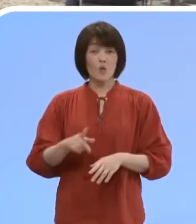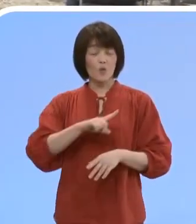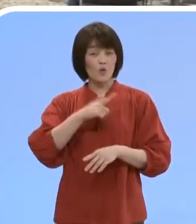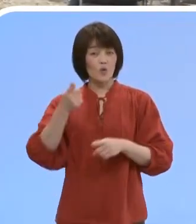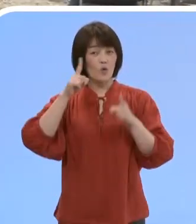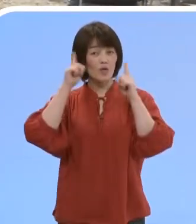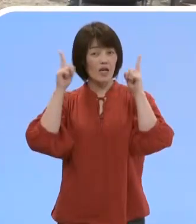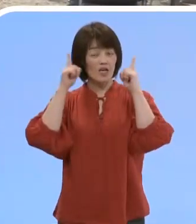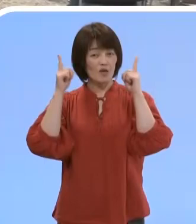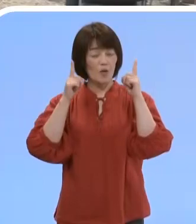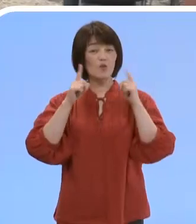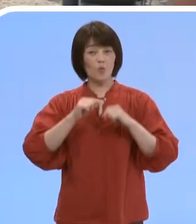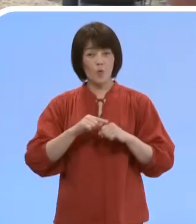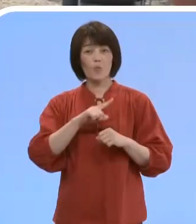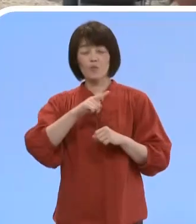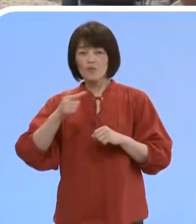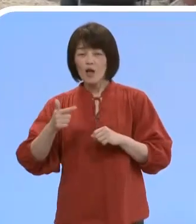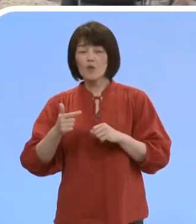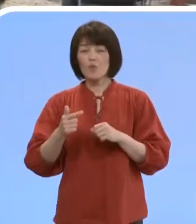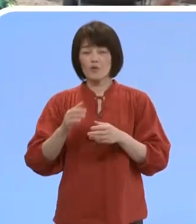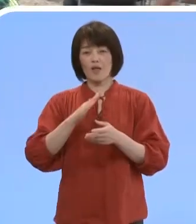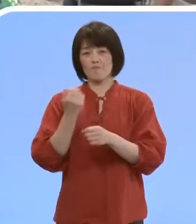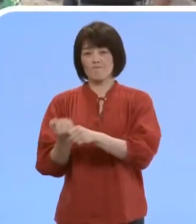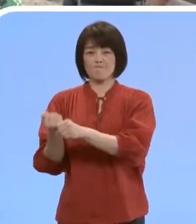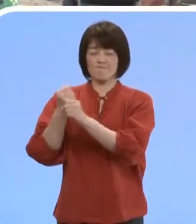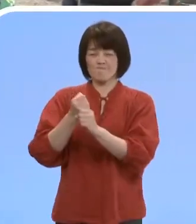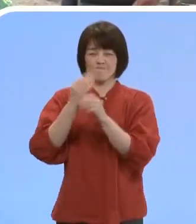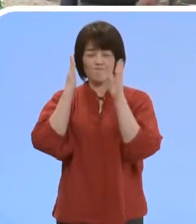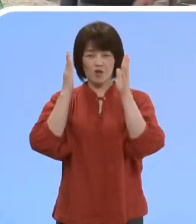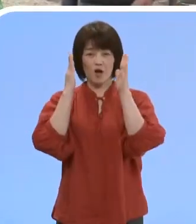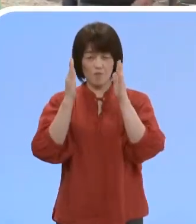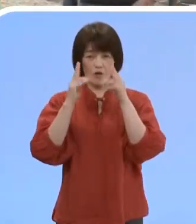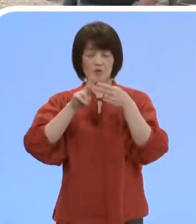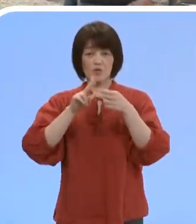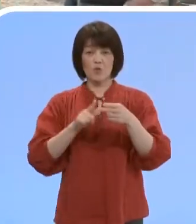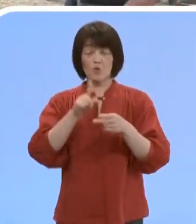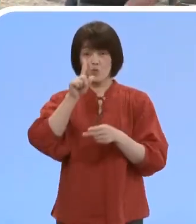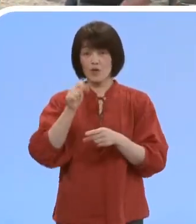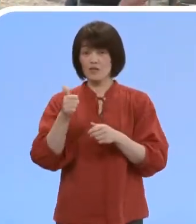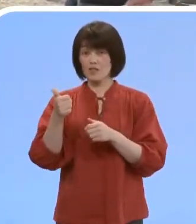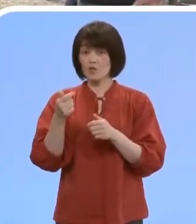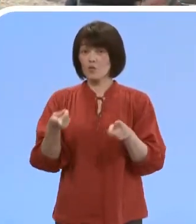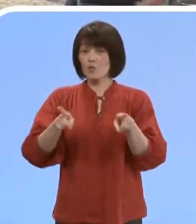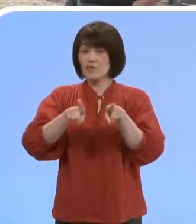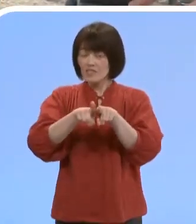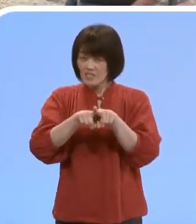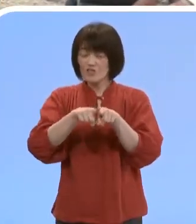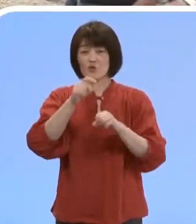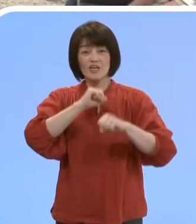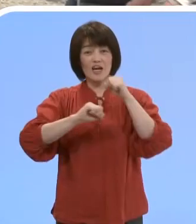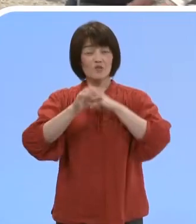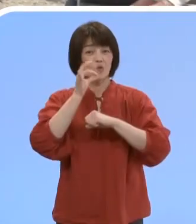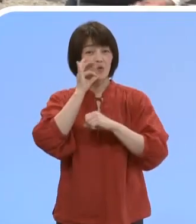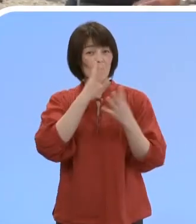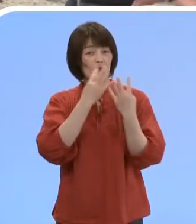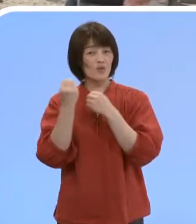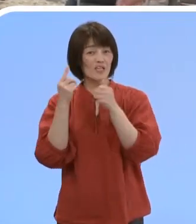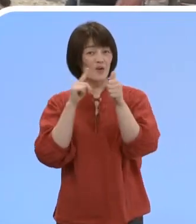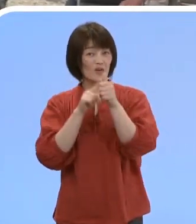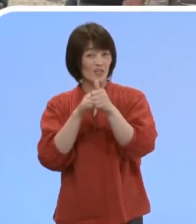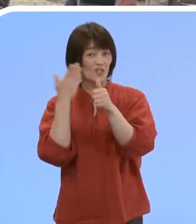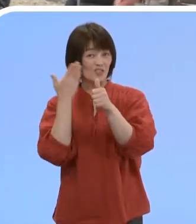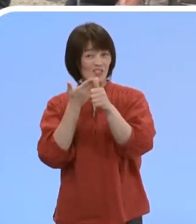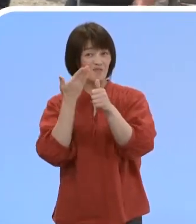レトロジをはじめ町おこし活動に携わる井上さんの印象を一緒に活動している米沢さんにお聞きしました